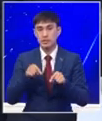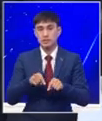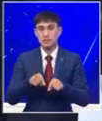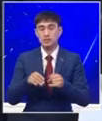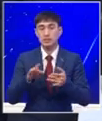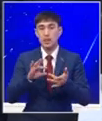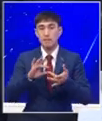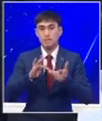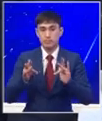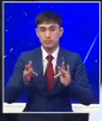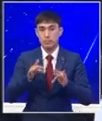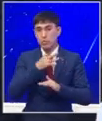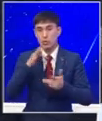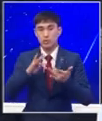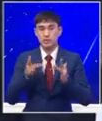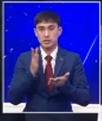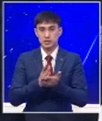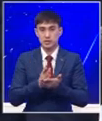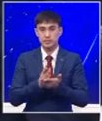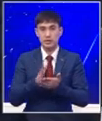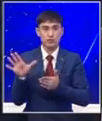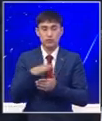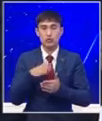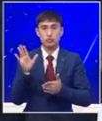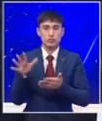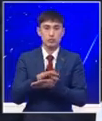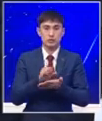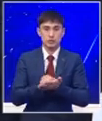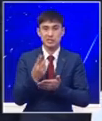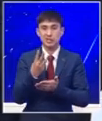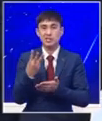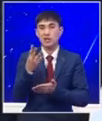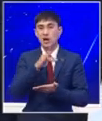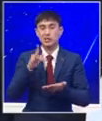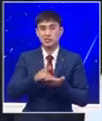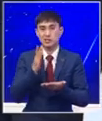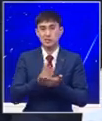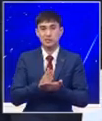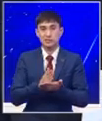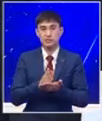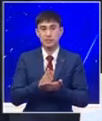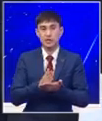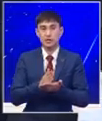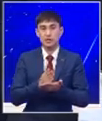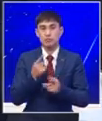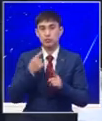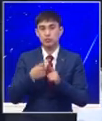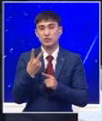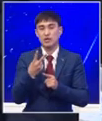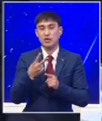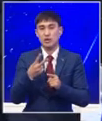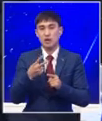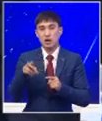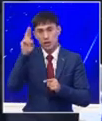сетям, ну, здесь очень много сетей, Бербана сетем. Здесь три городские основные нитки лежат по воде, плюс две